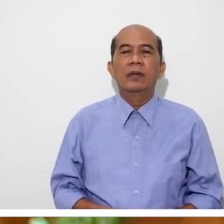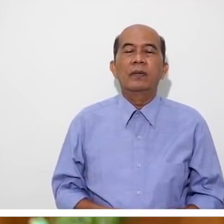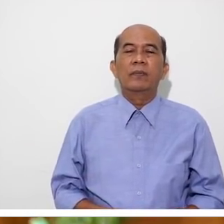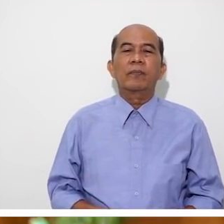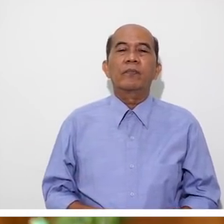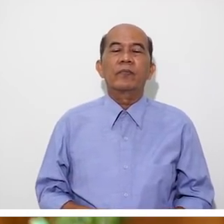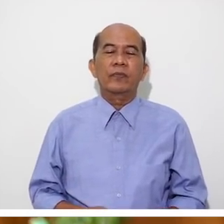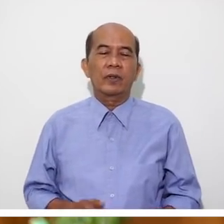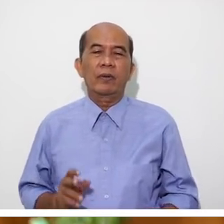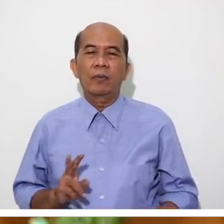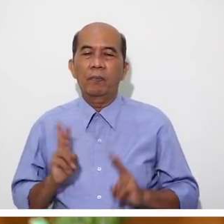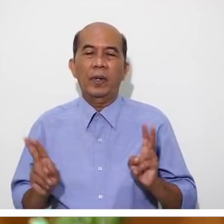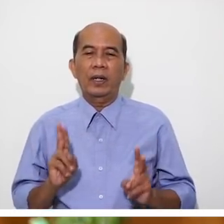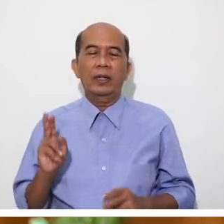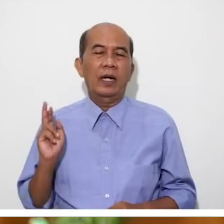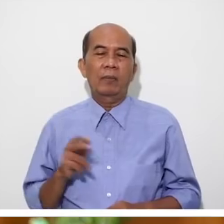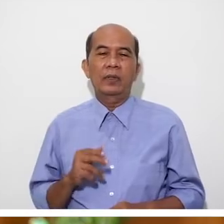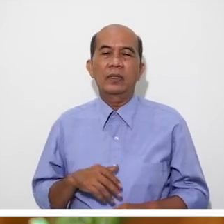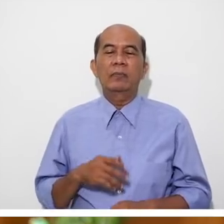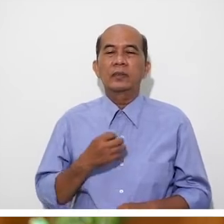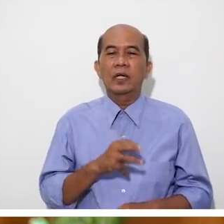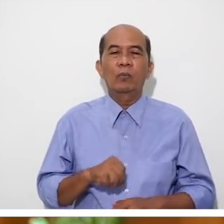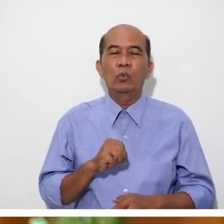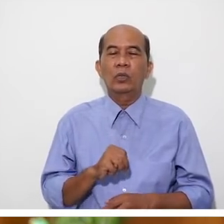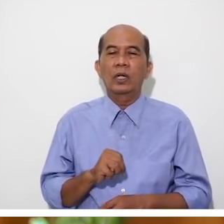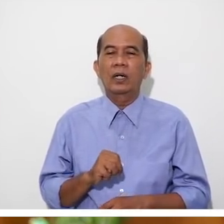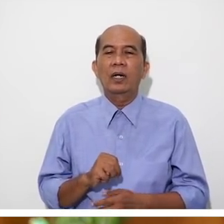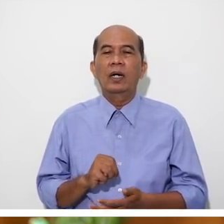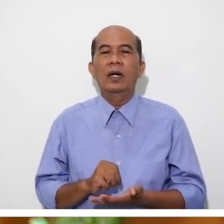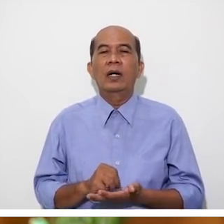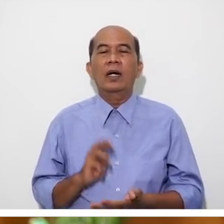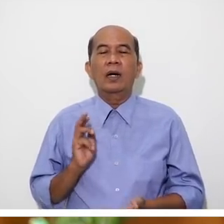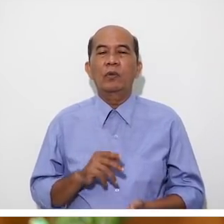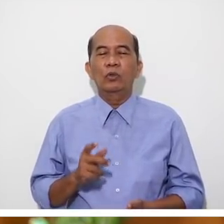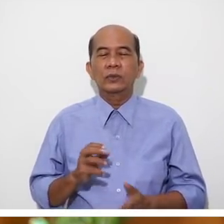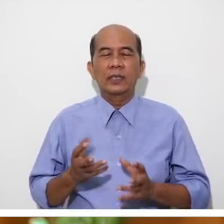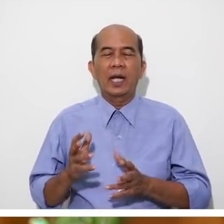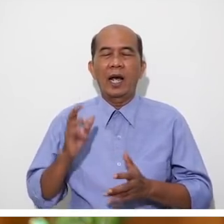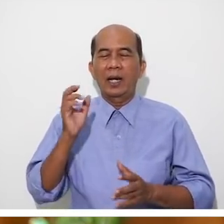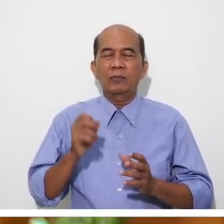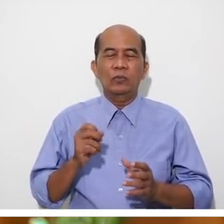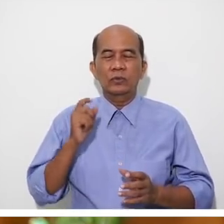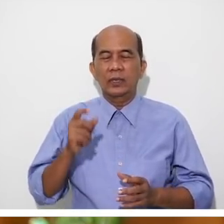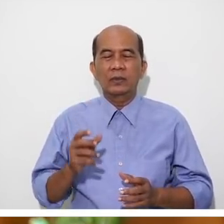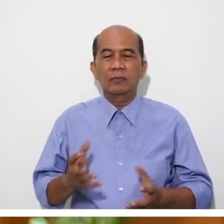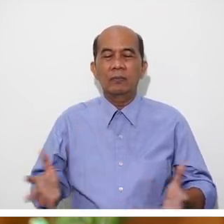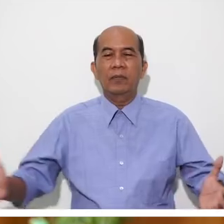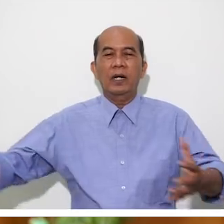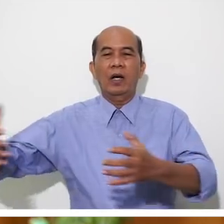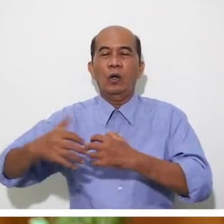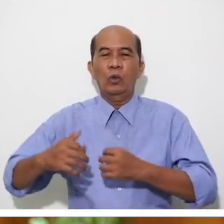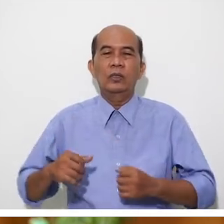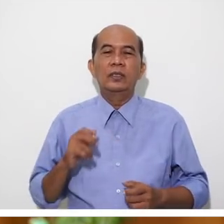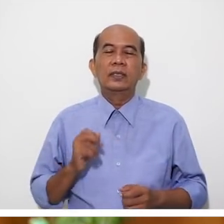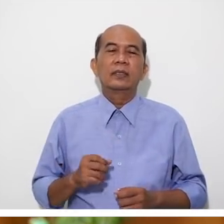di masa muda kami untuk menjadi terang-Mu, untuk menjadi alat-Mu yang boleh merangkul setiap orang yang berada di